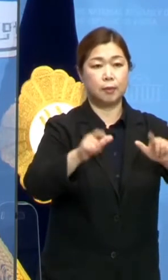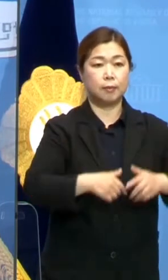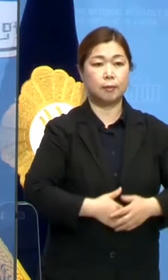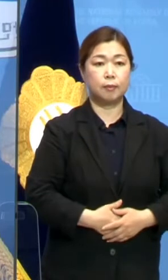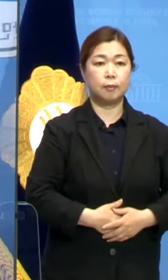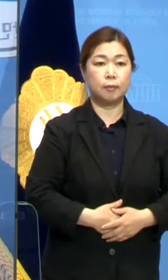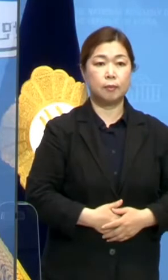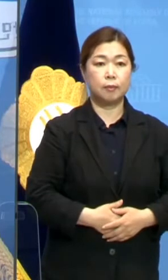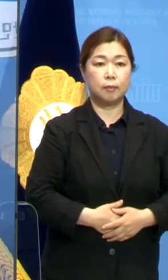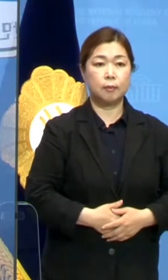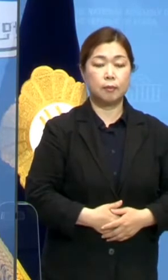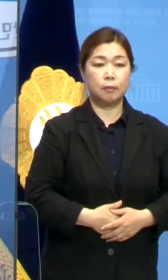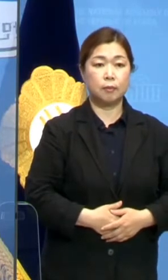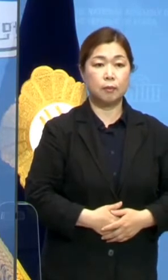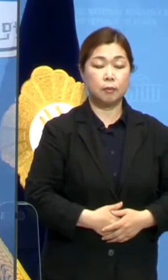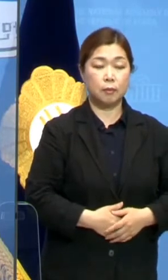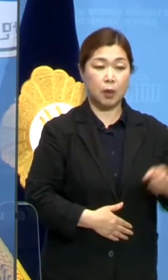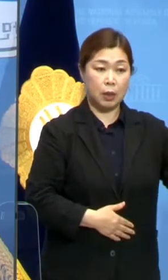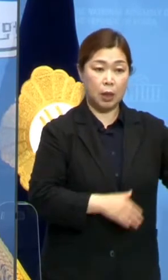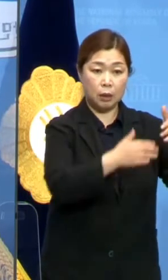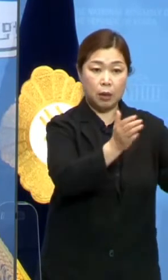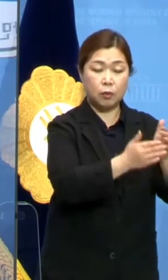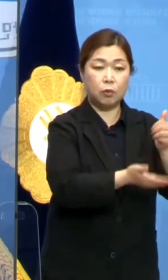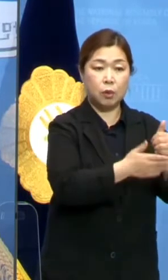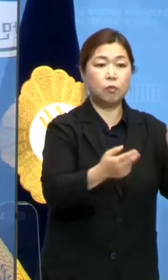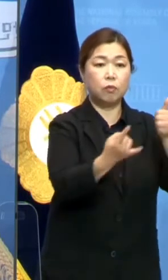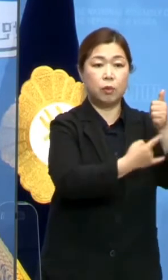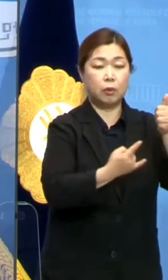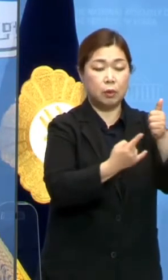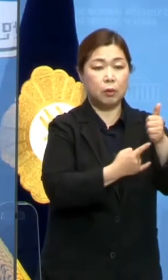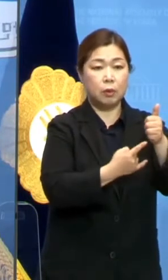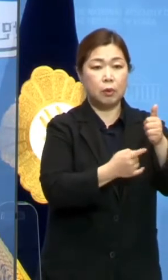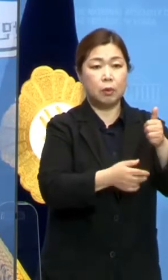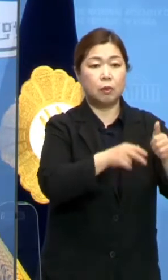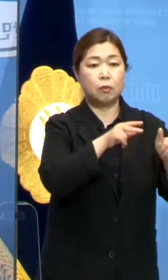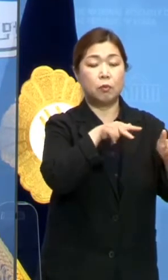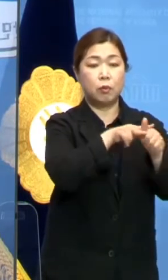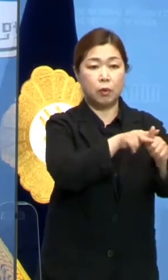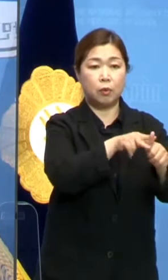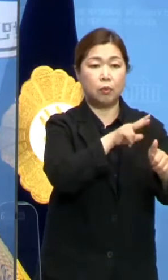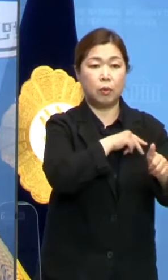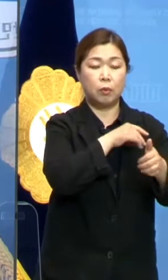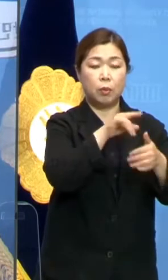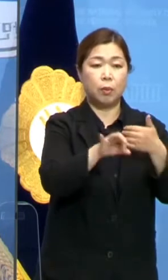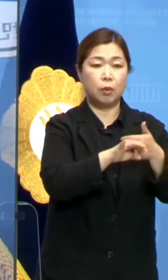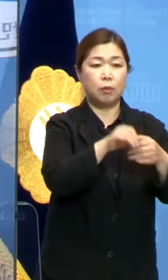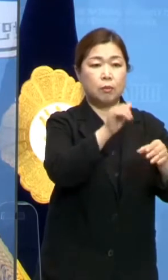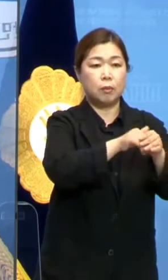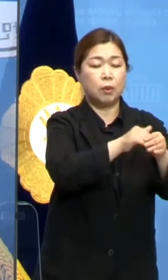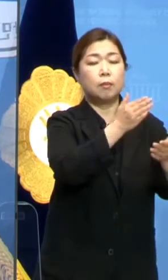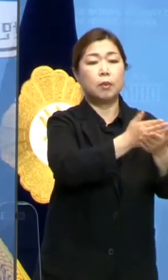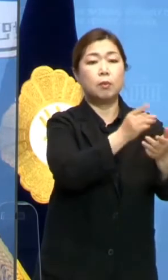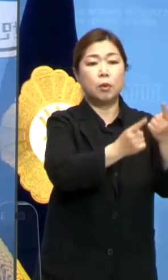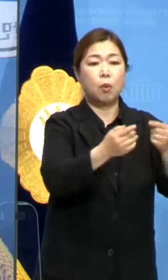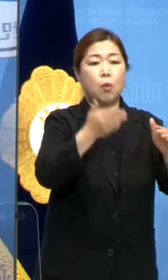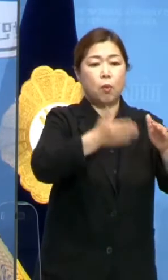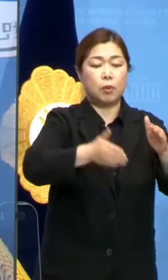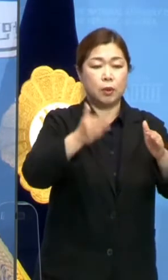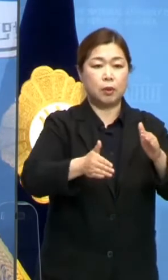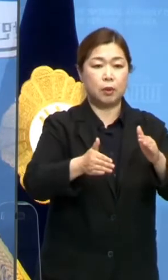것입니다. 야당 추천위원들이 합리적 근거를 통한 비토권 행사가 아니라 오로지